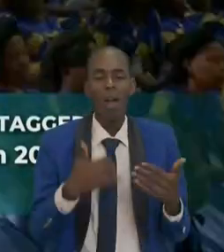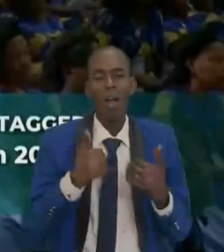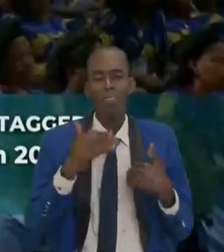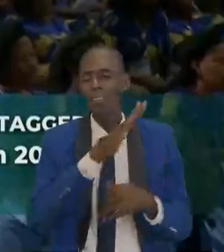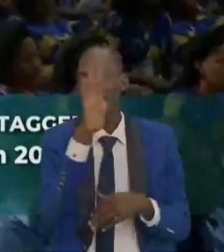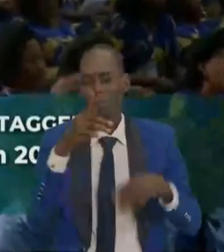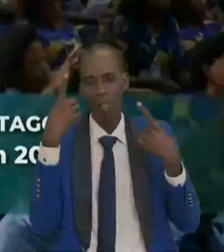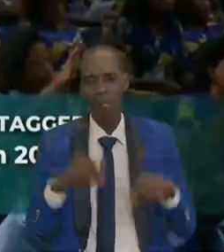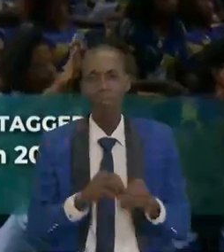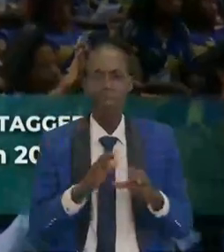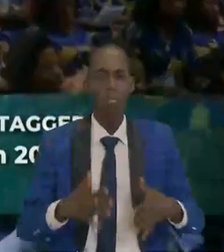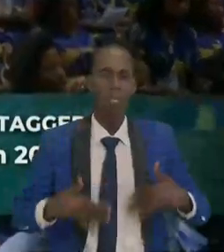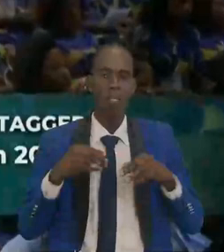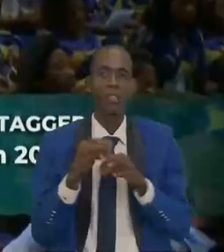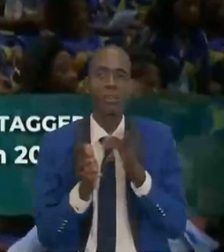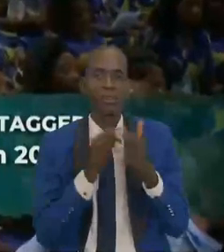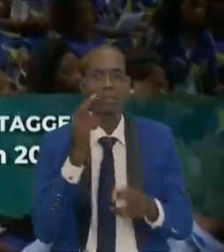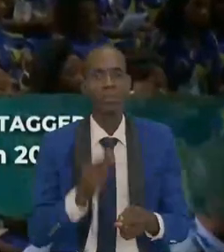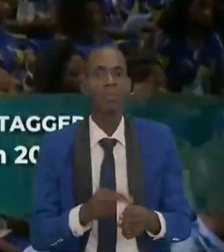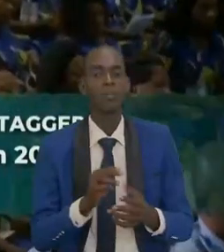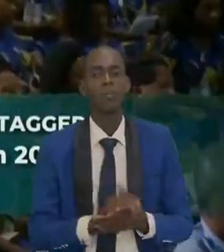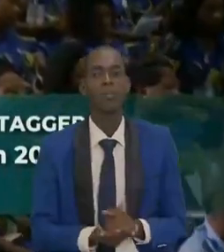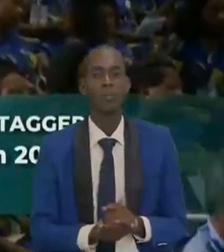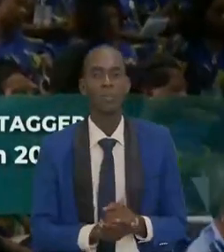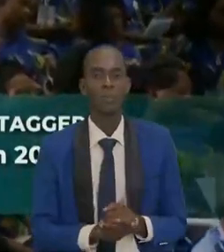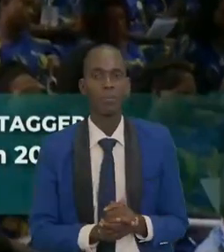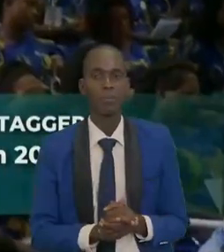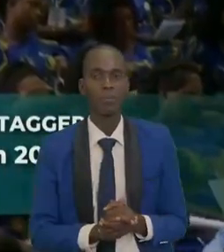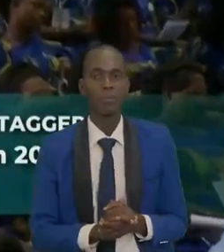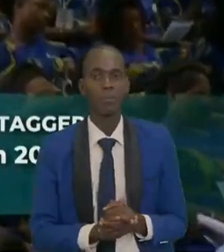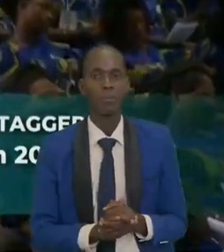qui n'a jamais lieu dans ta vie.